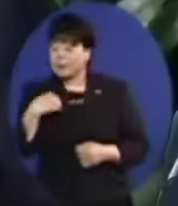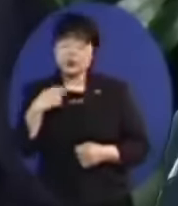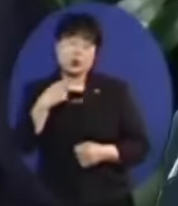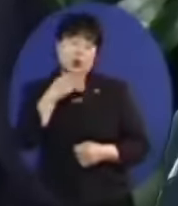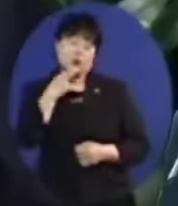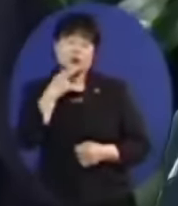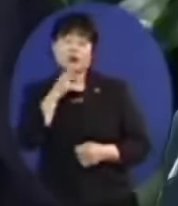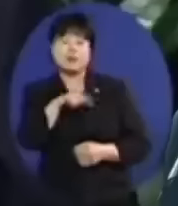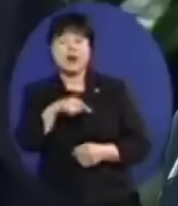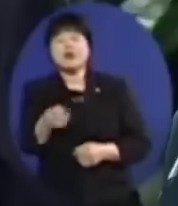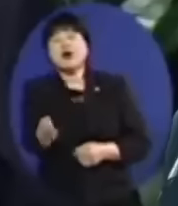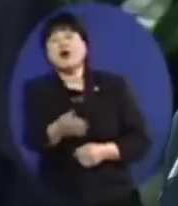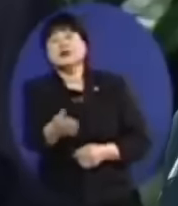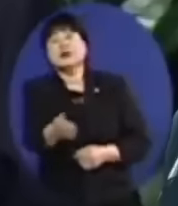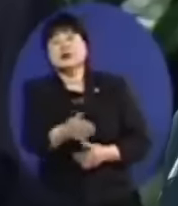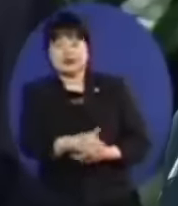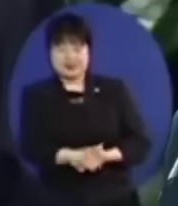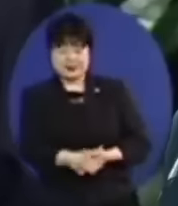마음이 허전합니다.